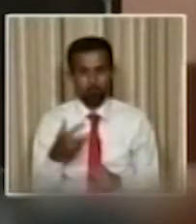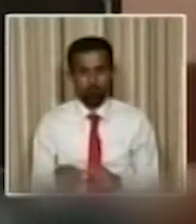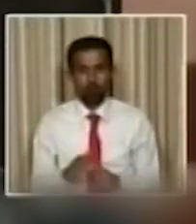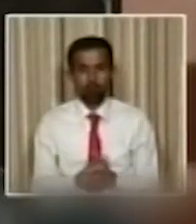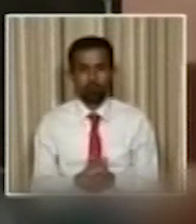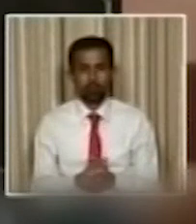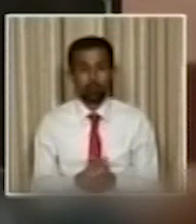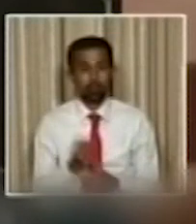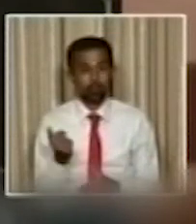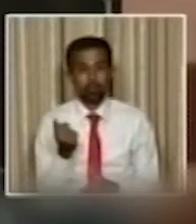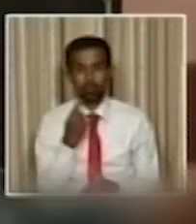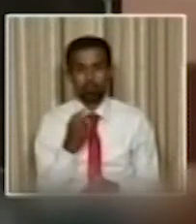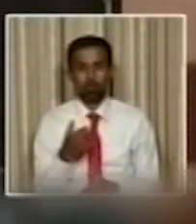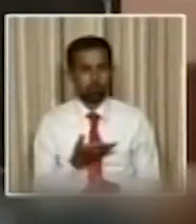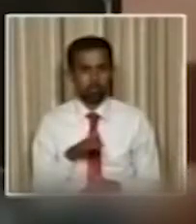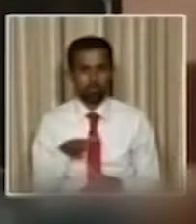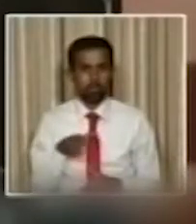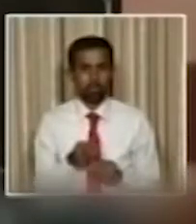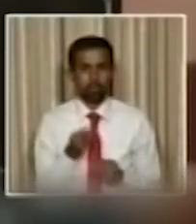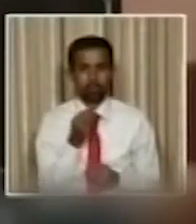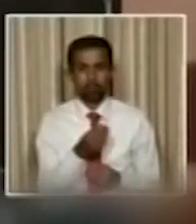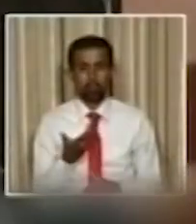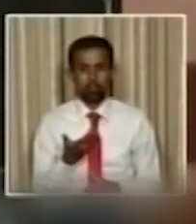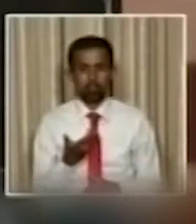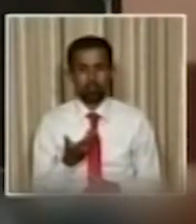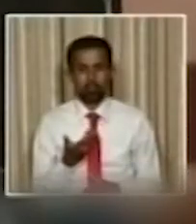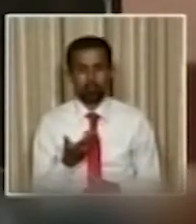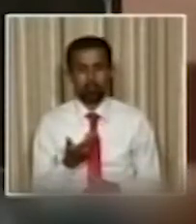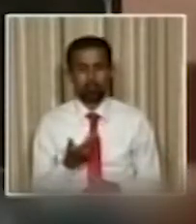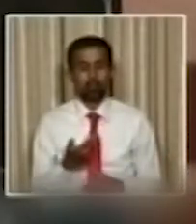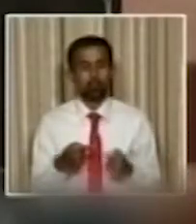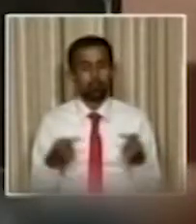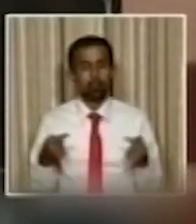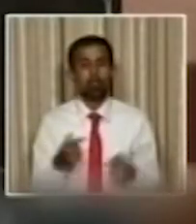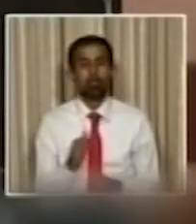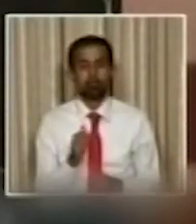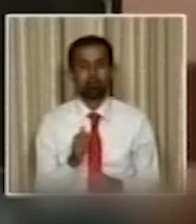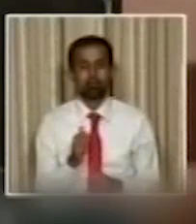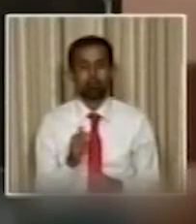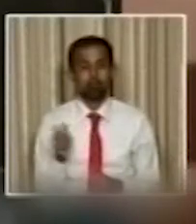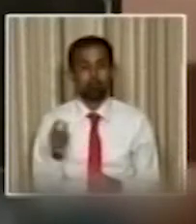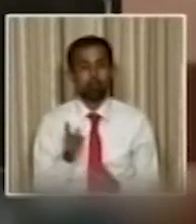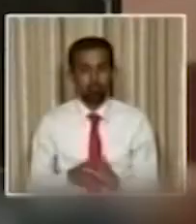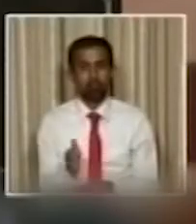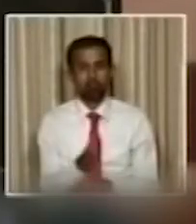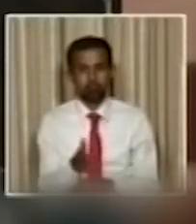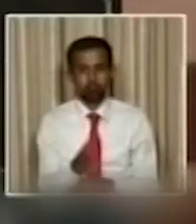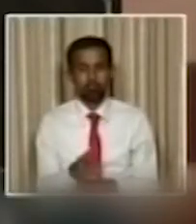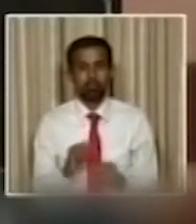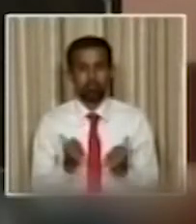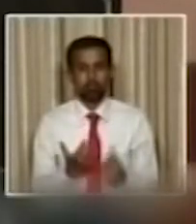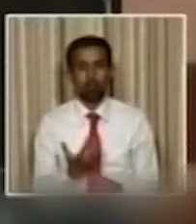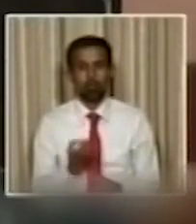எங்களால மக்களுக்கு இந்த காணி உரிமை வழங்குறதை எதிர்க்கிறோம். ஏன் எதிர்க்கிறோம் கேட்டா, ஏன்னா மக்களை பொறுத்த வரைக்கும் அவங்க வந்து தொழிலாளிகளாவே மட்டும்தான் இருக்கணும். காணி